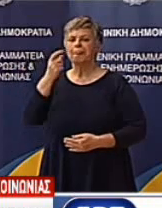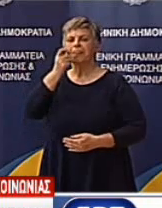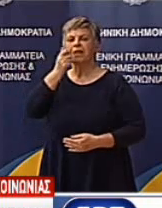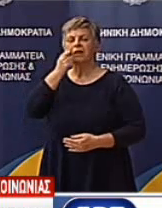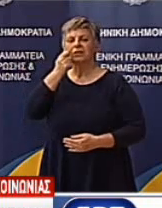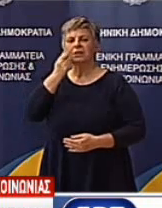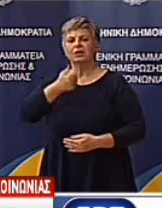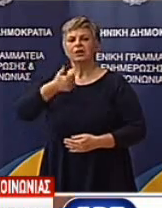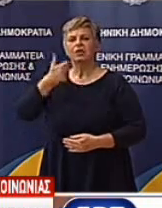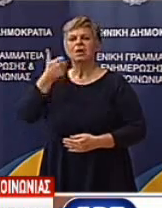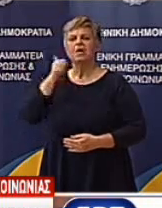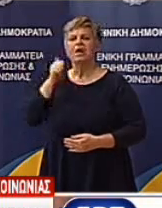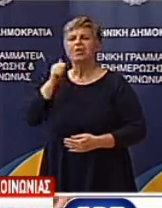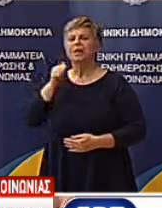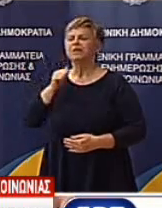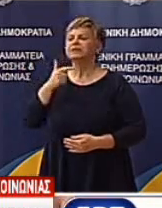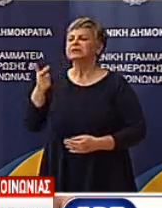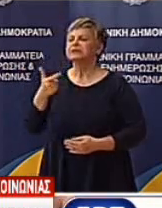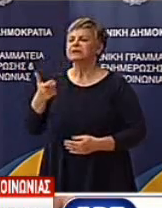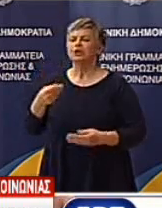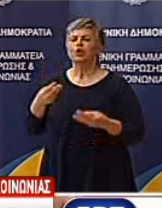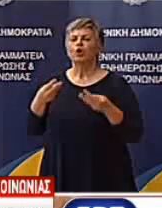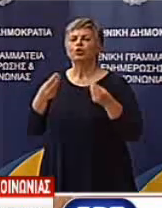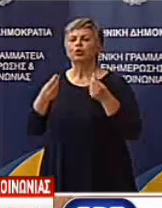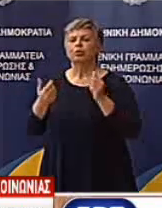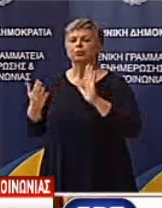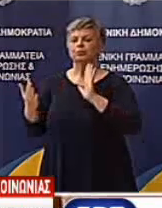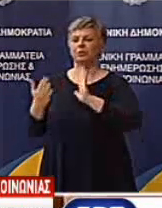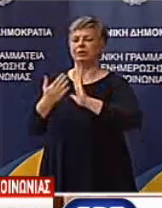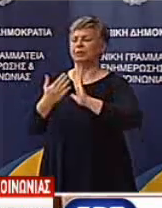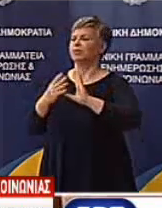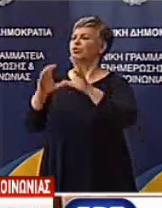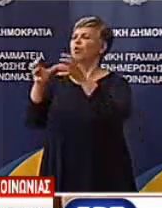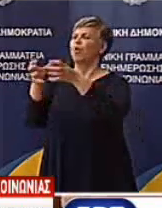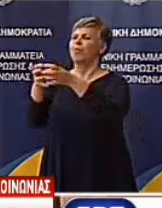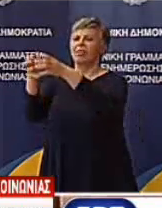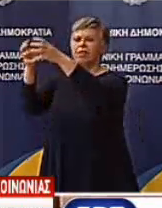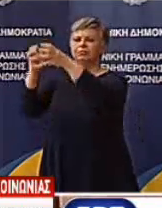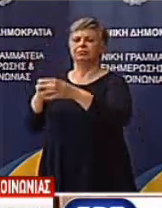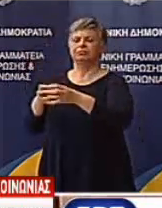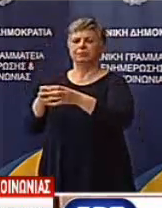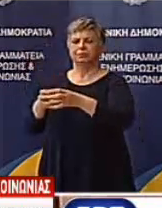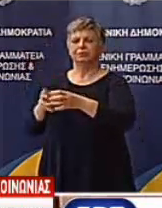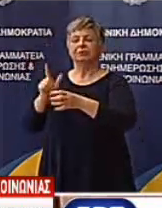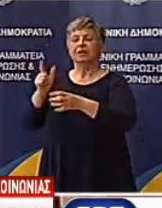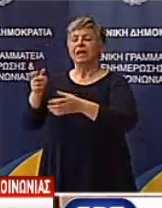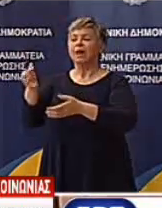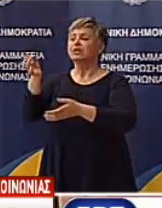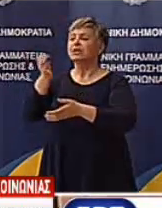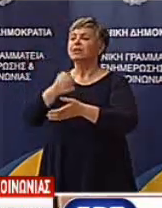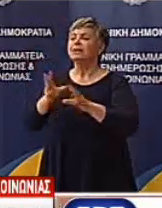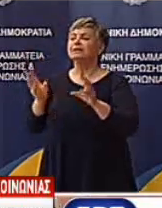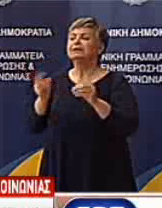η στάση των θεσμών, από την άποψη ότι μάθαμε ότι έβαλαν στη συζήτηση και το